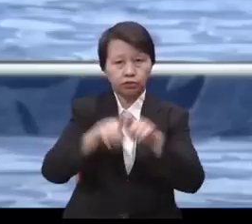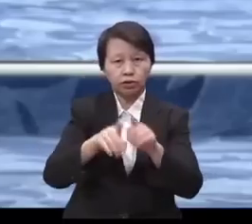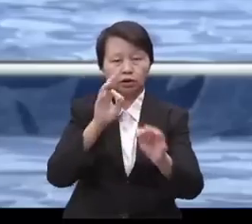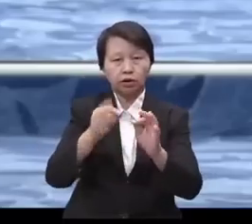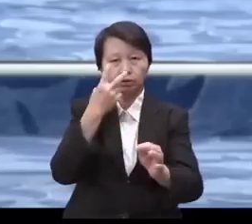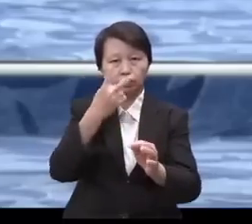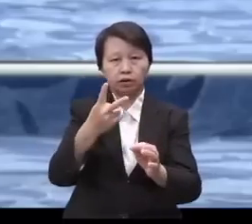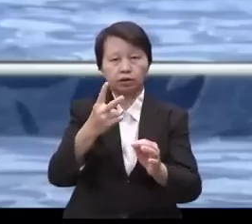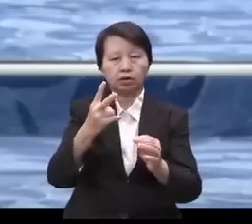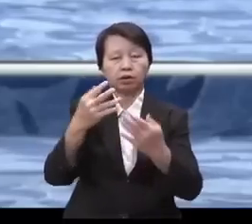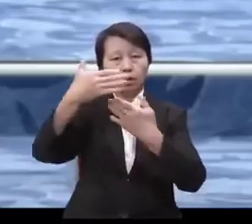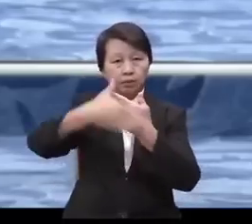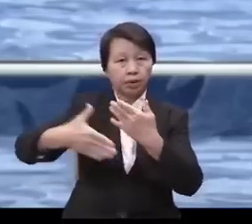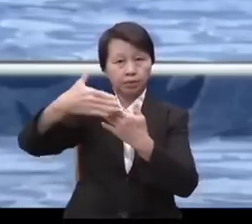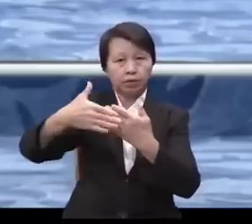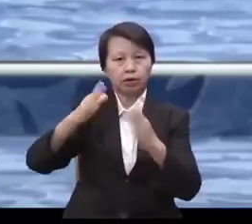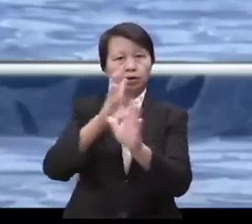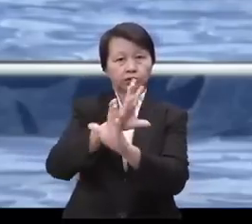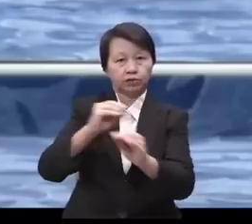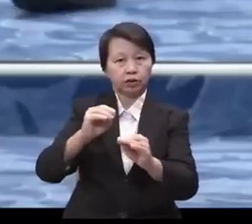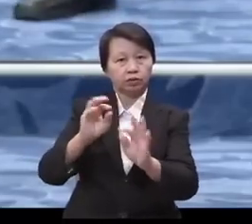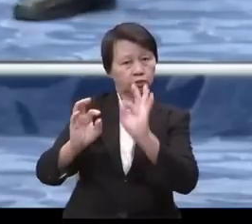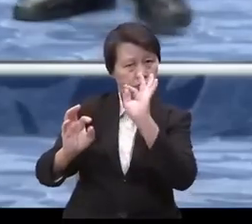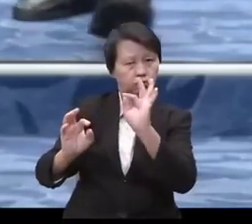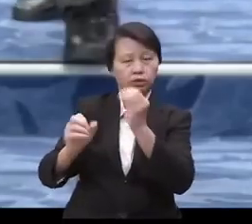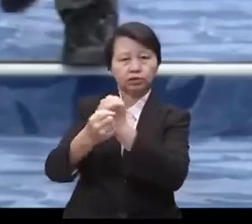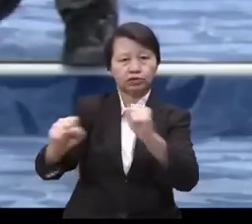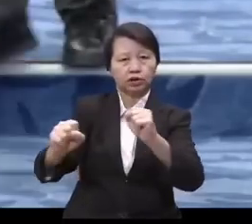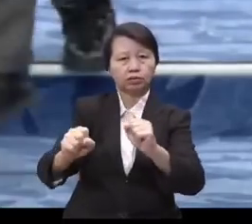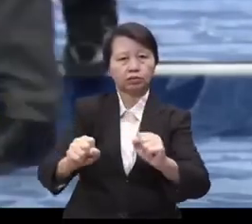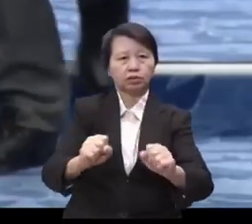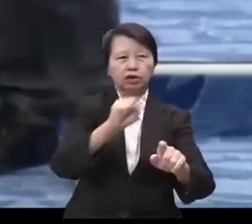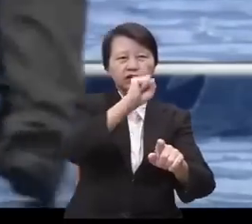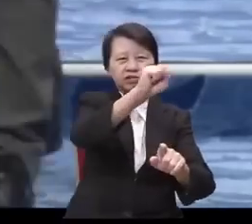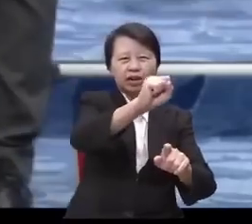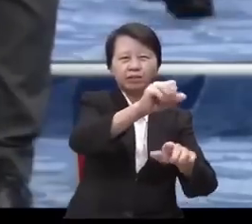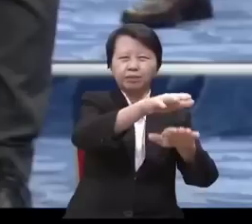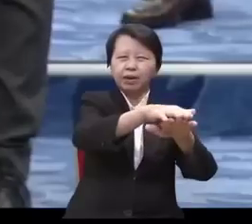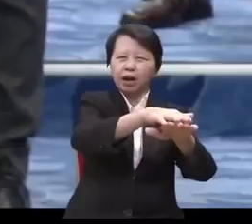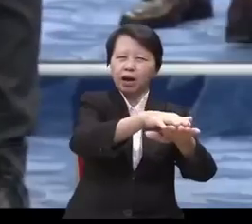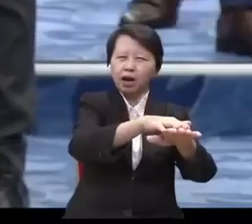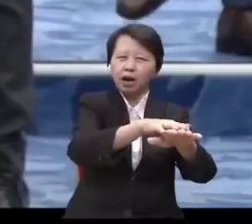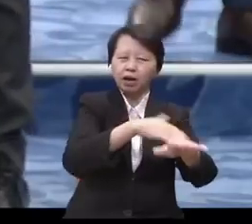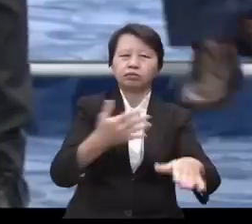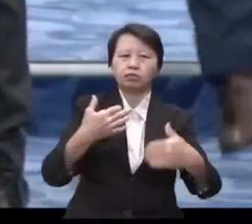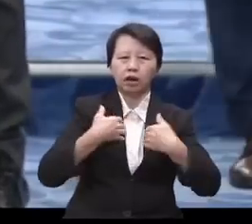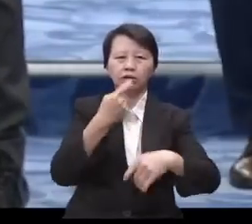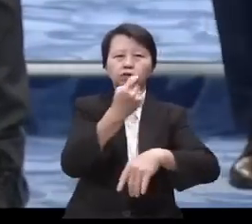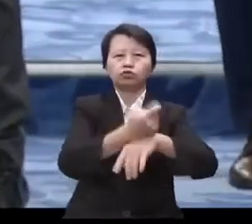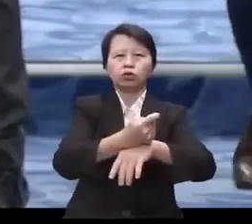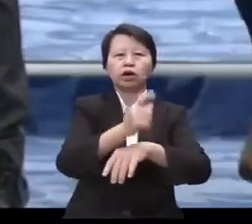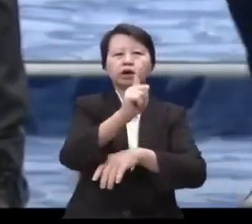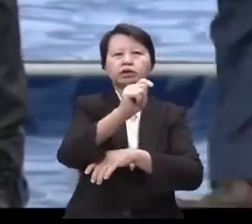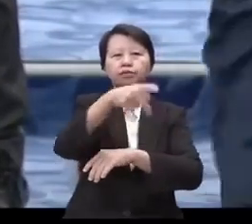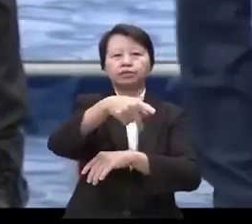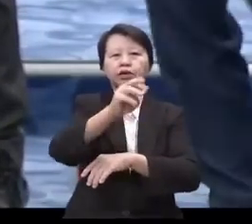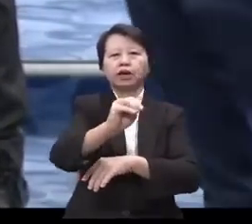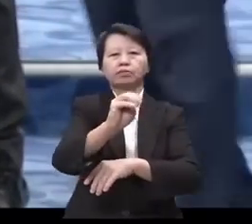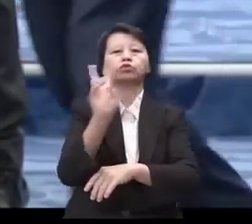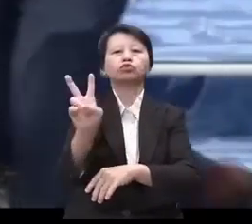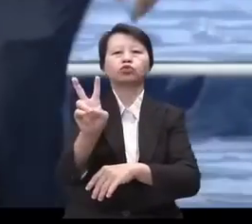Sarawak tu hampir siap. Sabah itu amat perlahan. Di antara tugas TPM2 adalah untuk